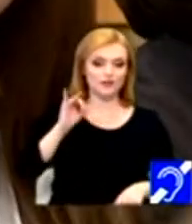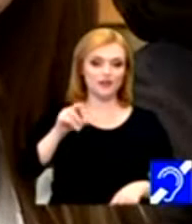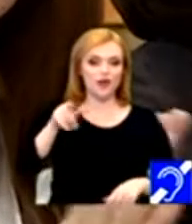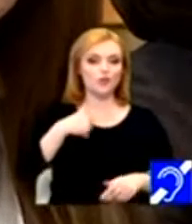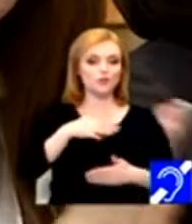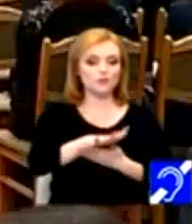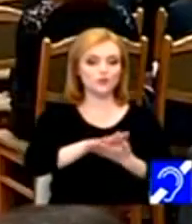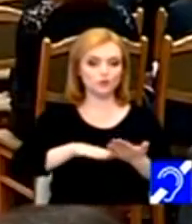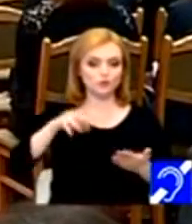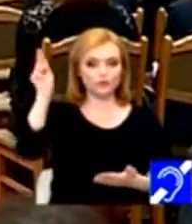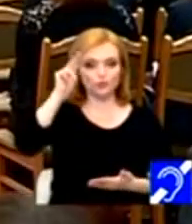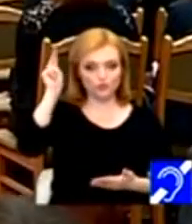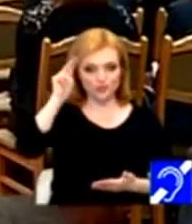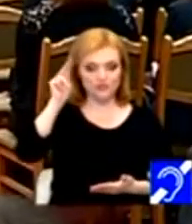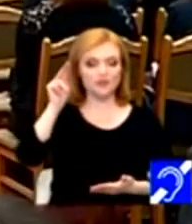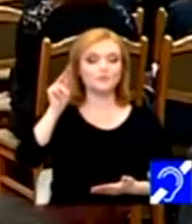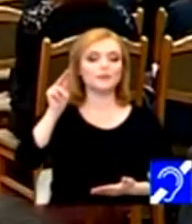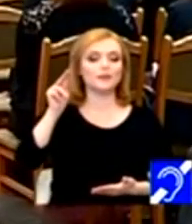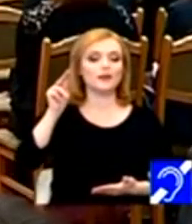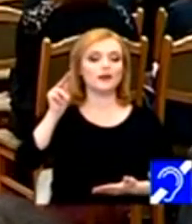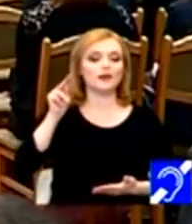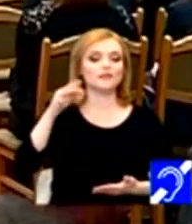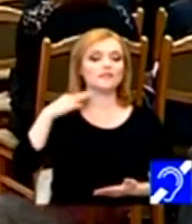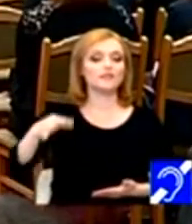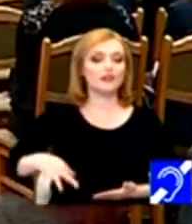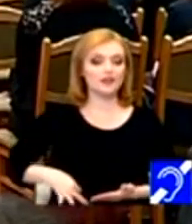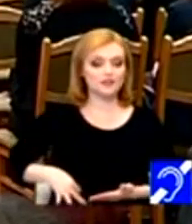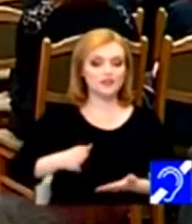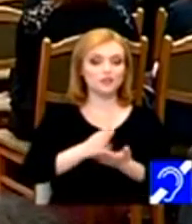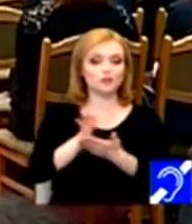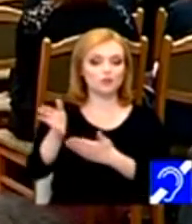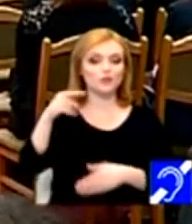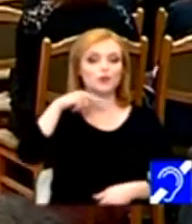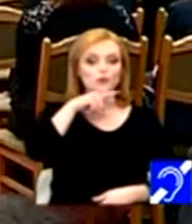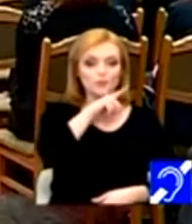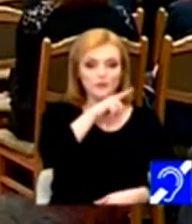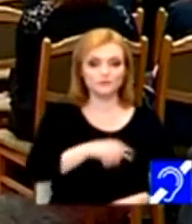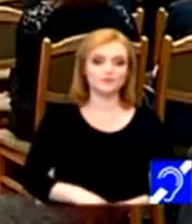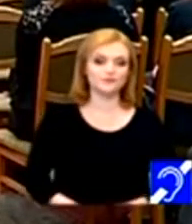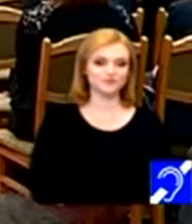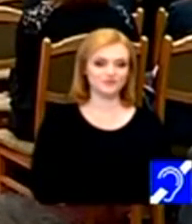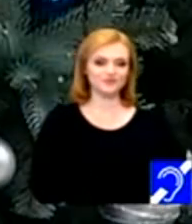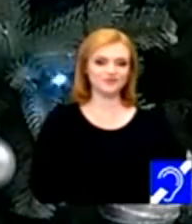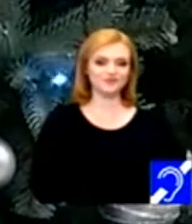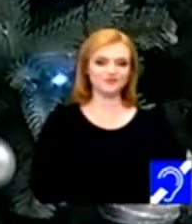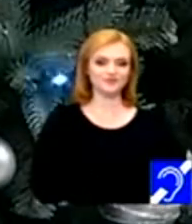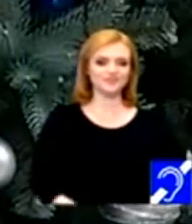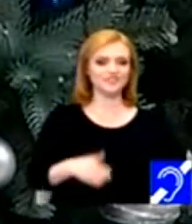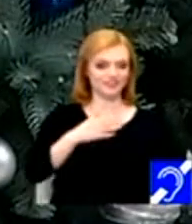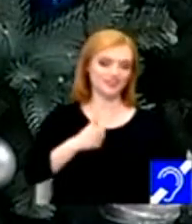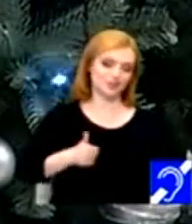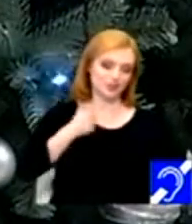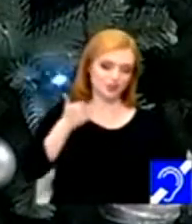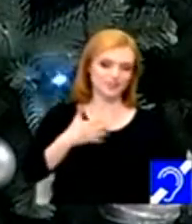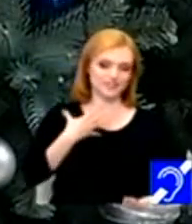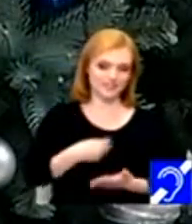în domeniul economiei. A fost o onoare pentru mine să fiu decernată cu premiul mare, cu medalia de aur în cadrul acestei competiții, care este